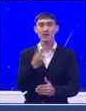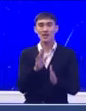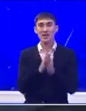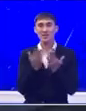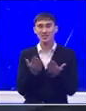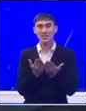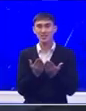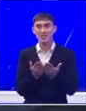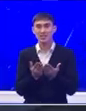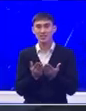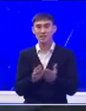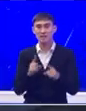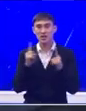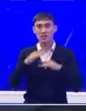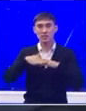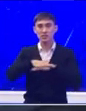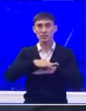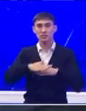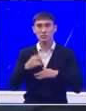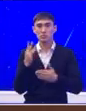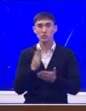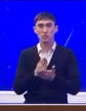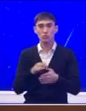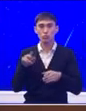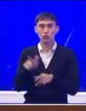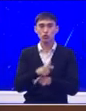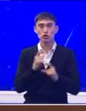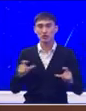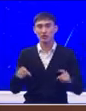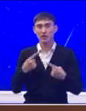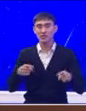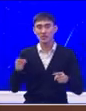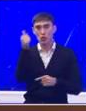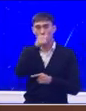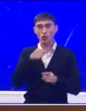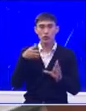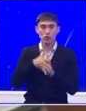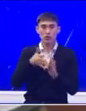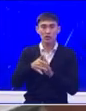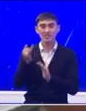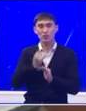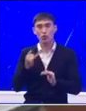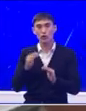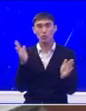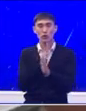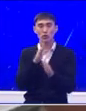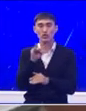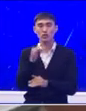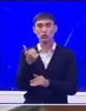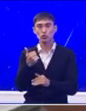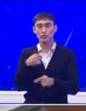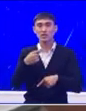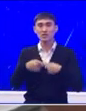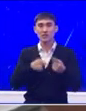Степи» содержит исследования и повествования о путешествиях тех, кто в разные годы изучал и интересовался историей и природой Житсу. Со